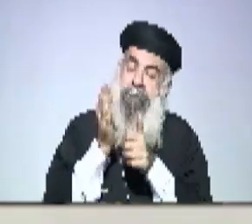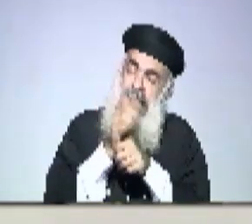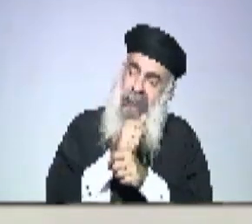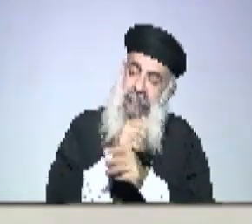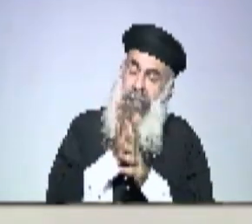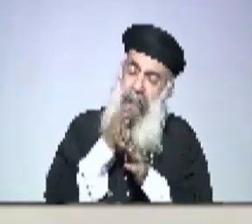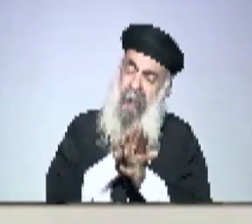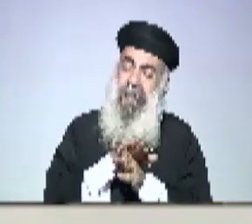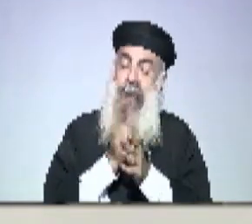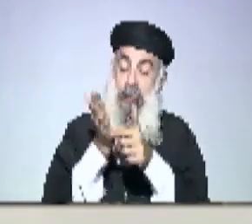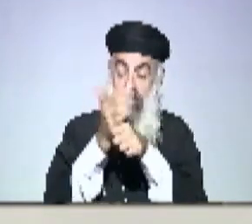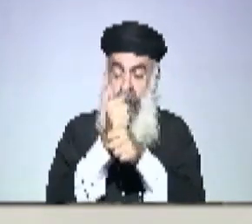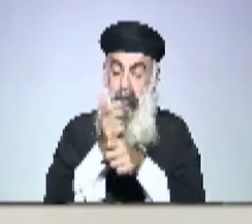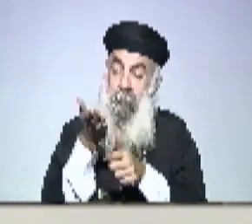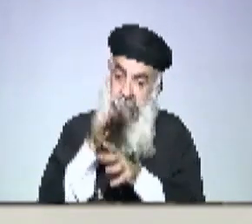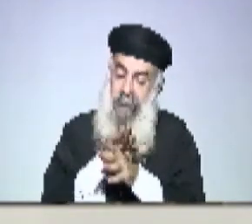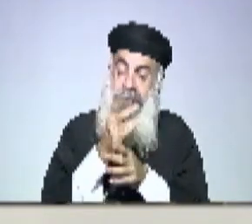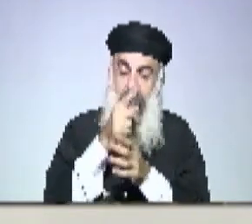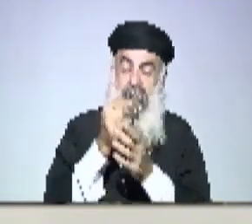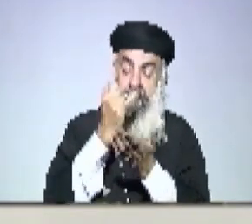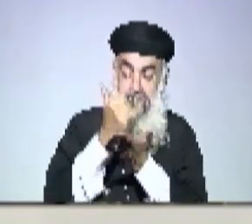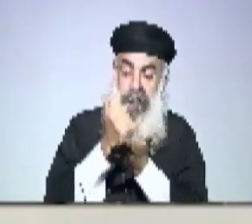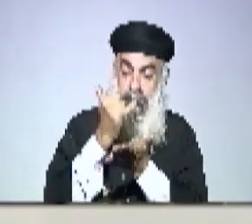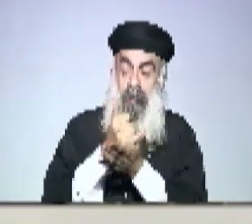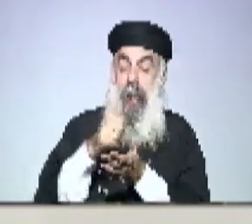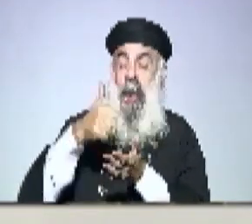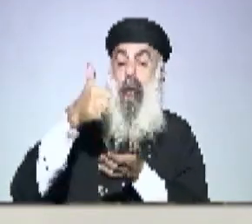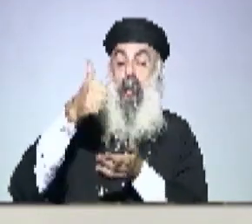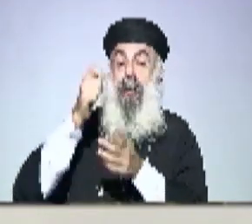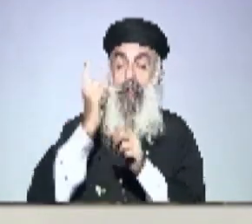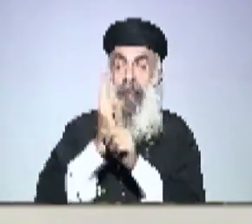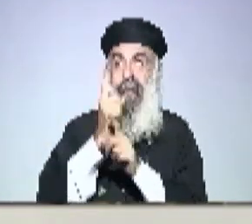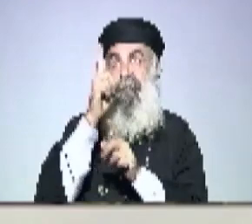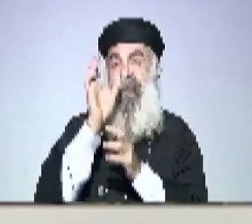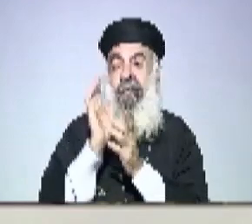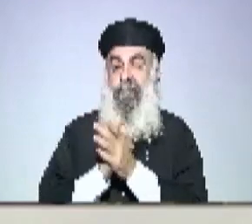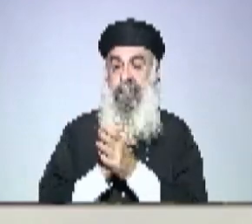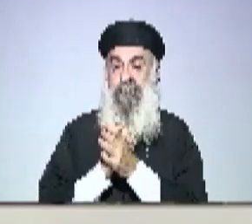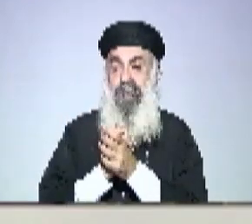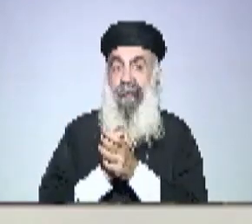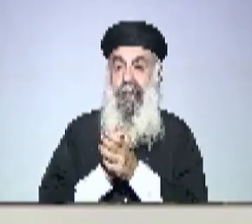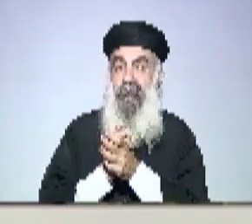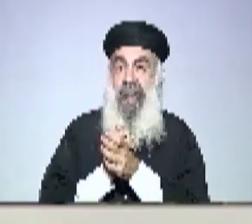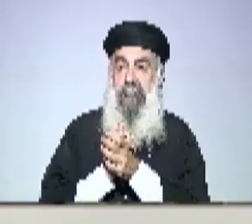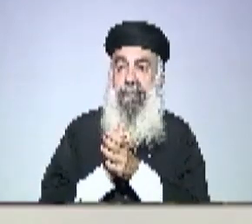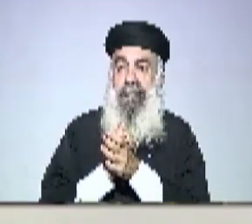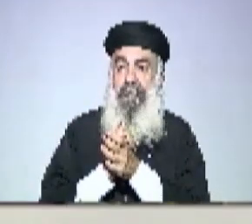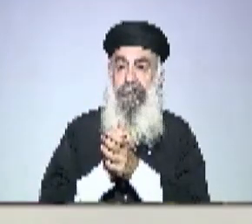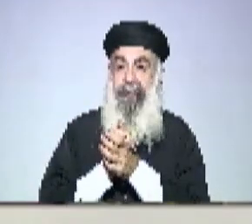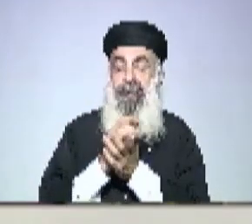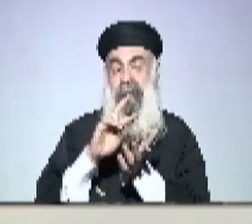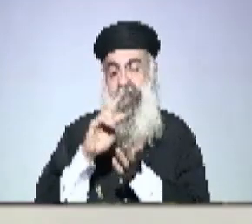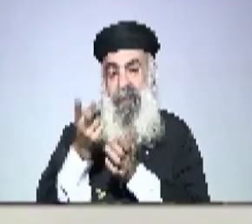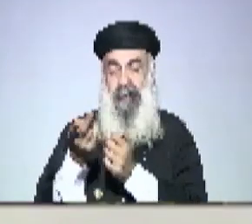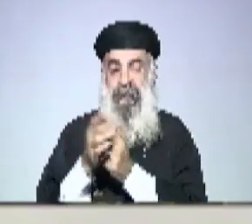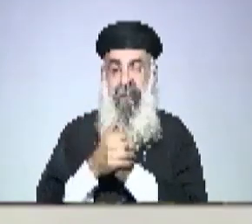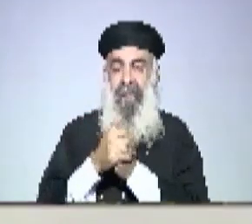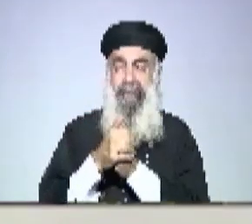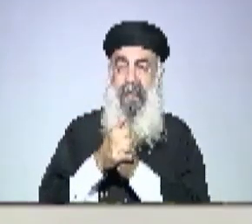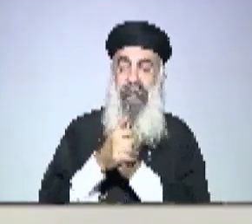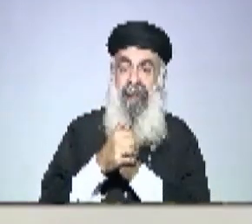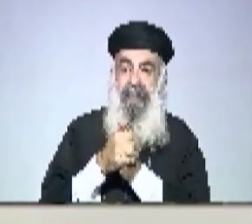لان دول مسؤوليتنا الاولى امام الله اليتيم والارمله بالذات غير بقى